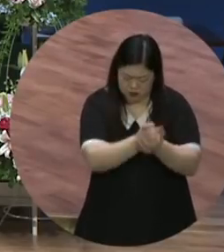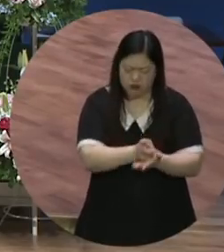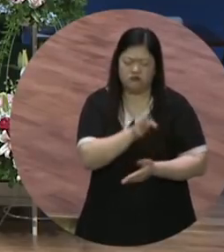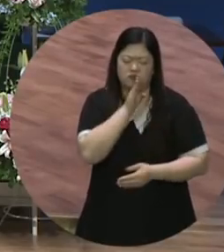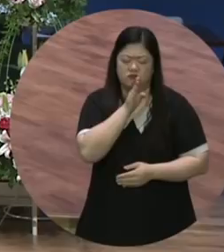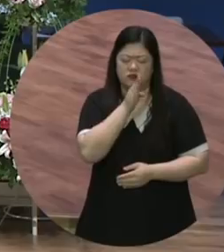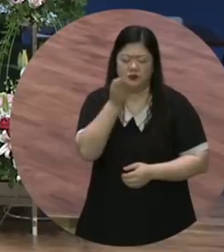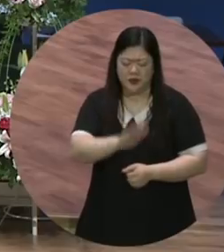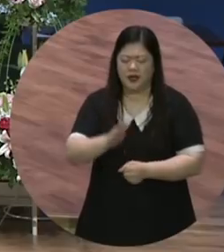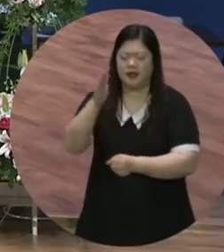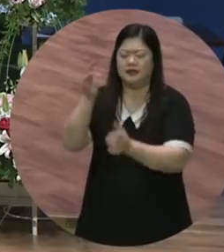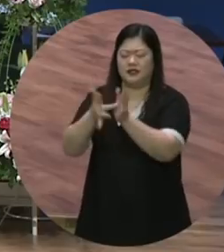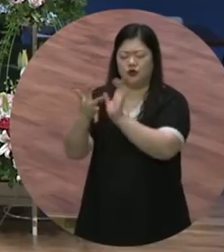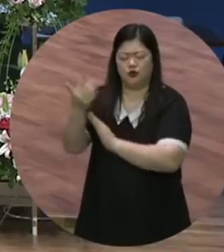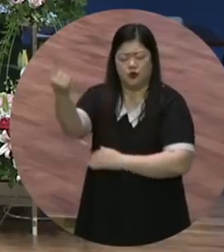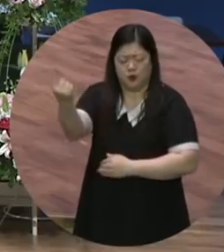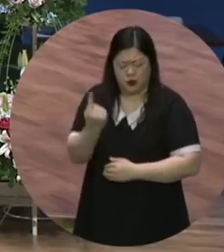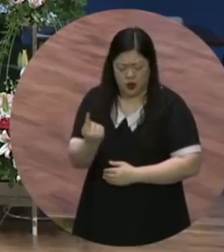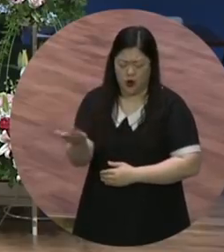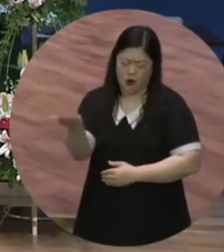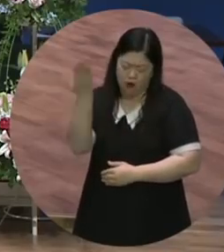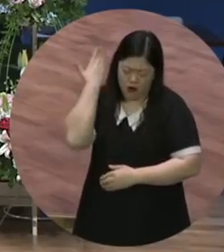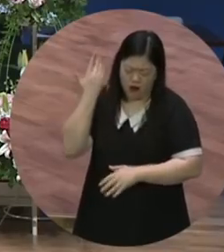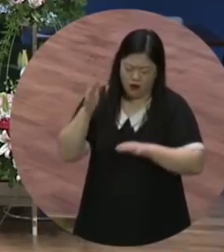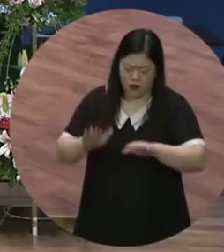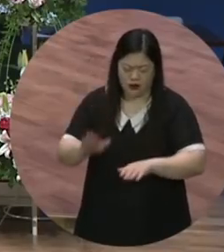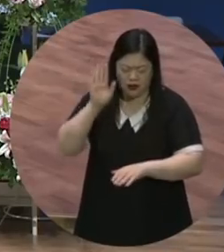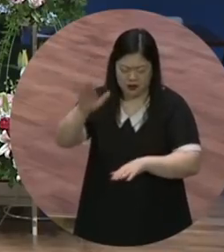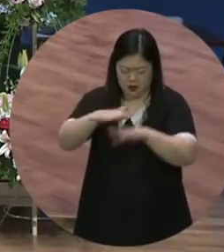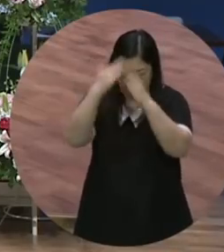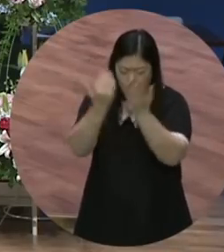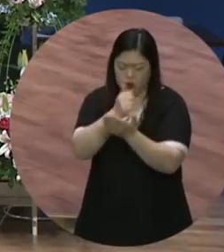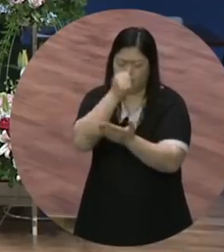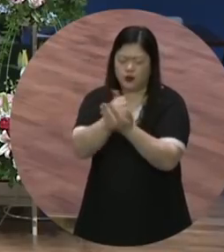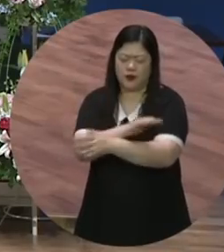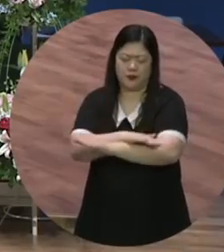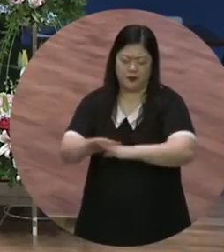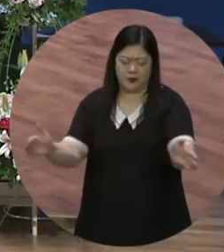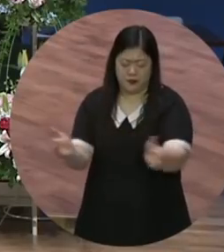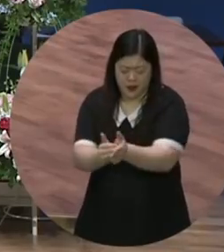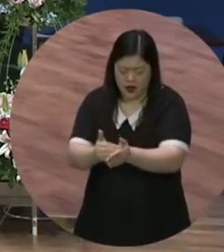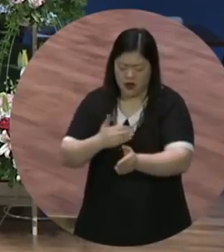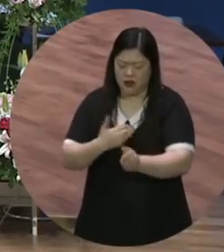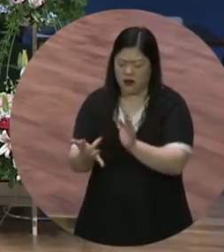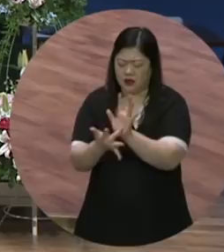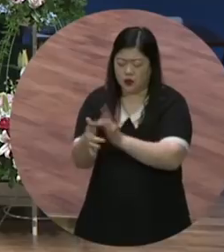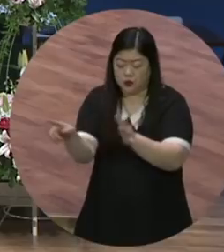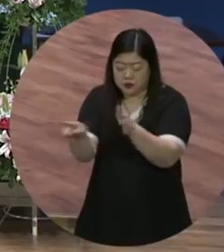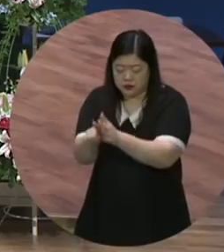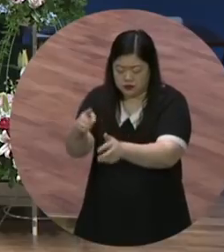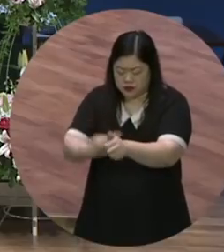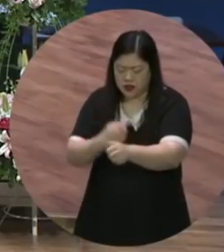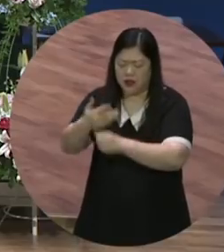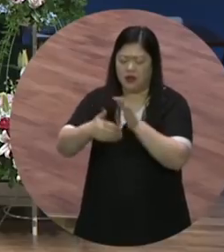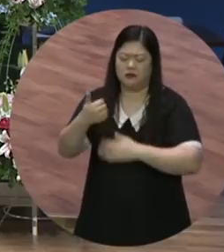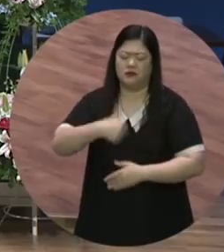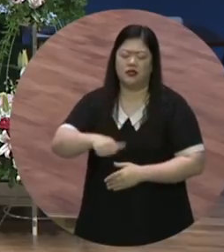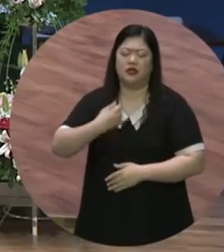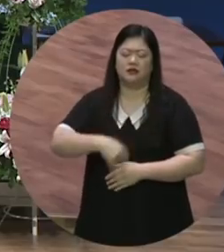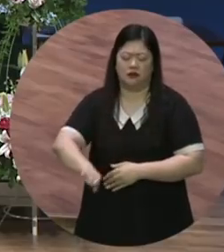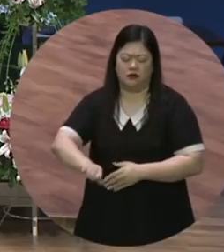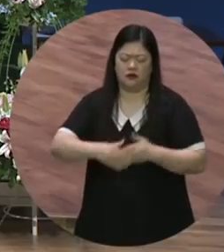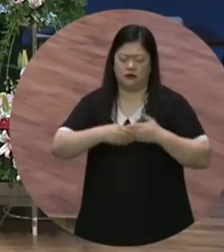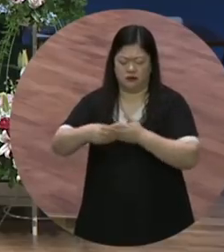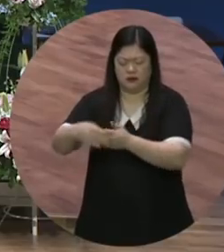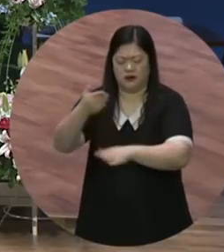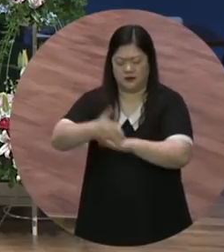과거, 현재, 미래의 죄를 완벽하게 해결하시고 하나님 자녀 삼아주심을 감사드립니다. 사람의 마음에는 많은 계획이